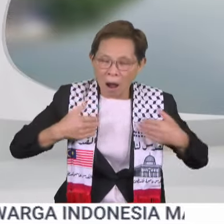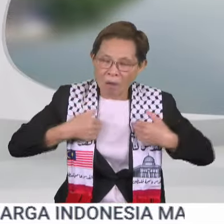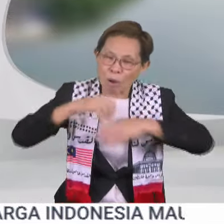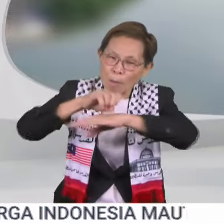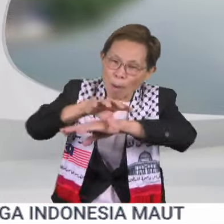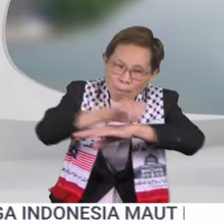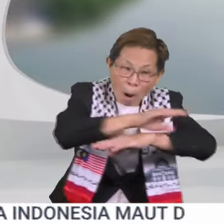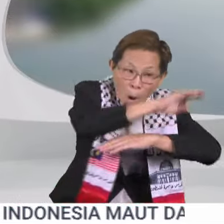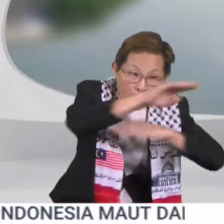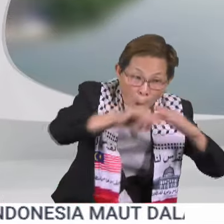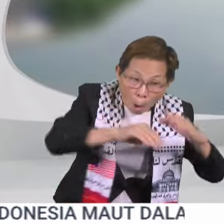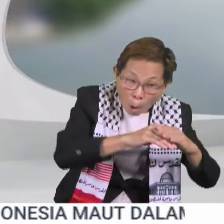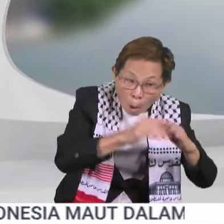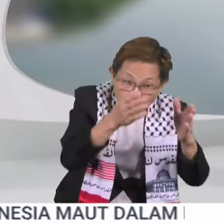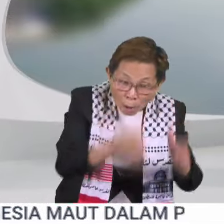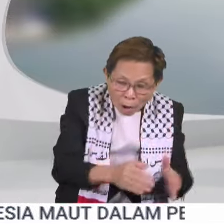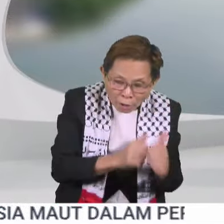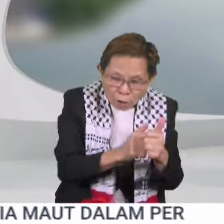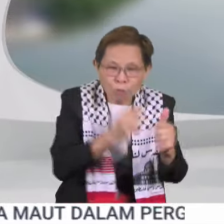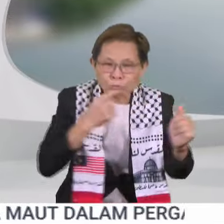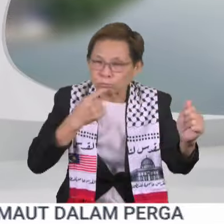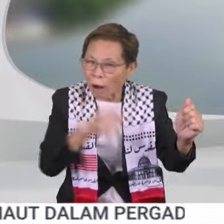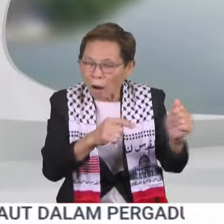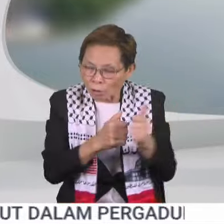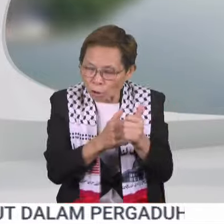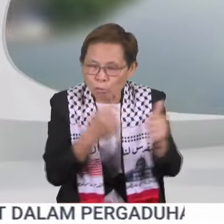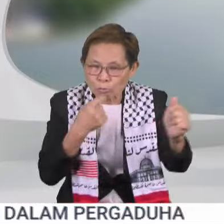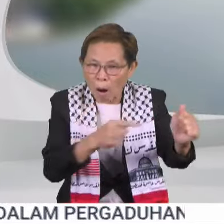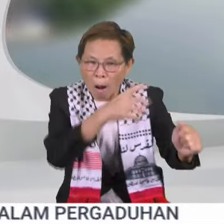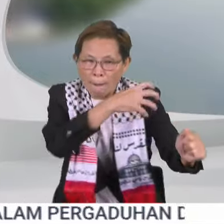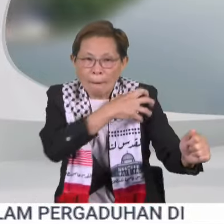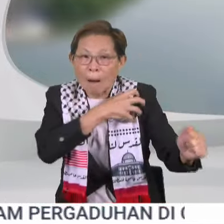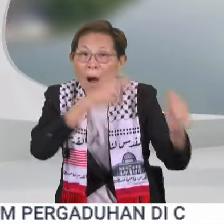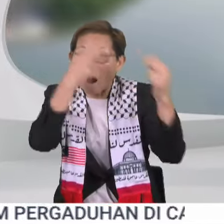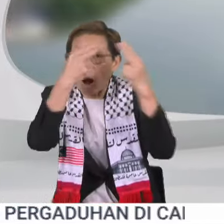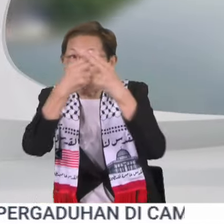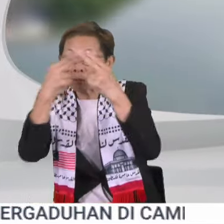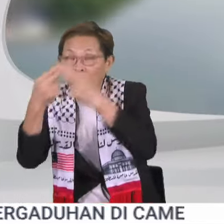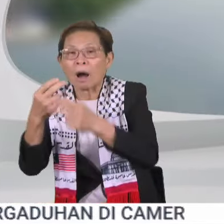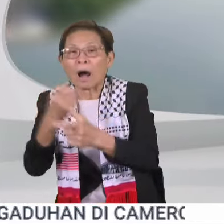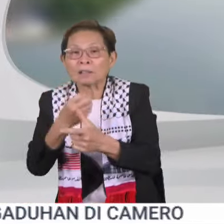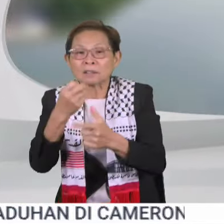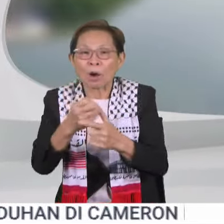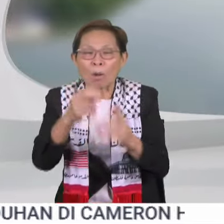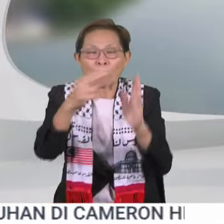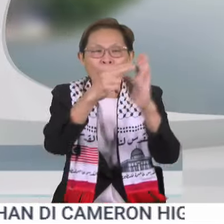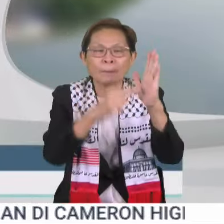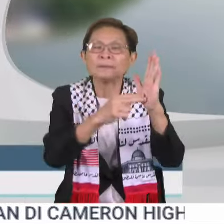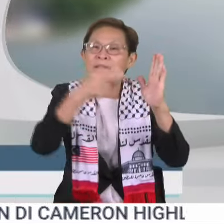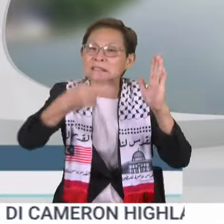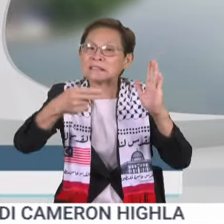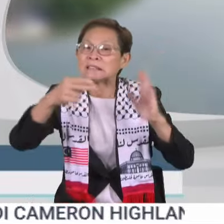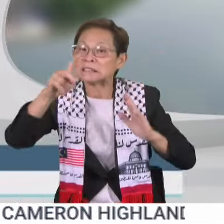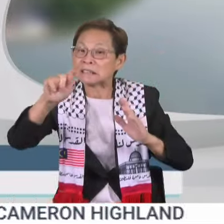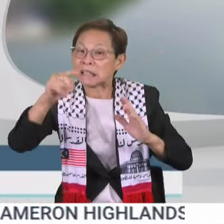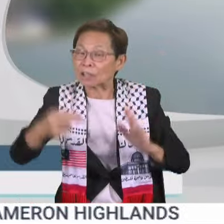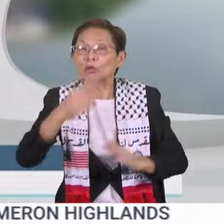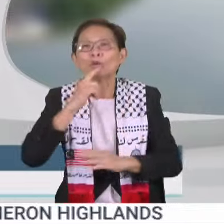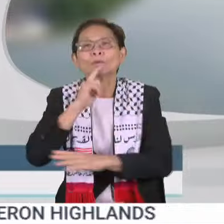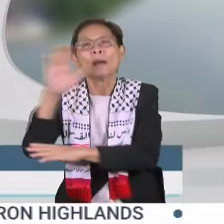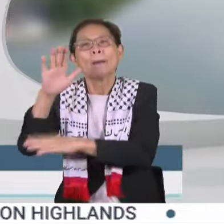menasihati setiap jemaah mematuhi segala arahan daripada pihak berkuasa Arab Saudi maupun peraturan TH. Ia bagi